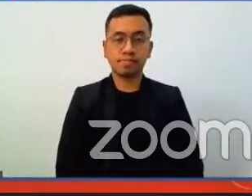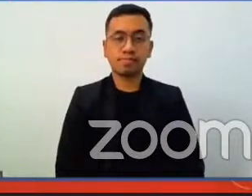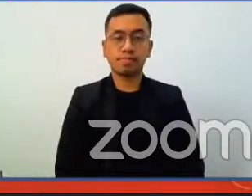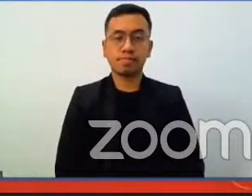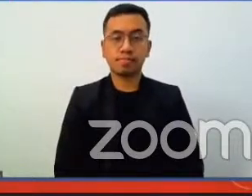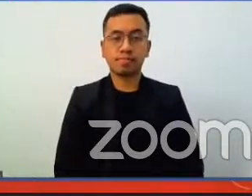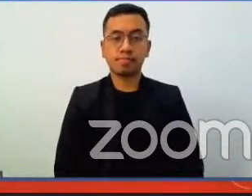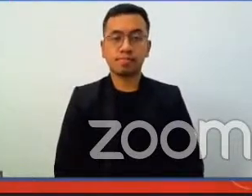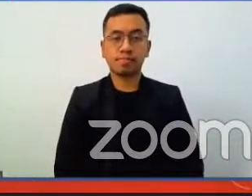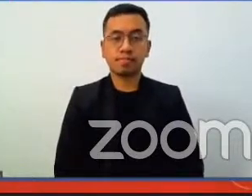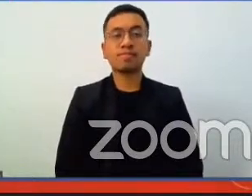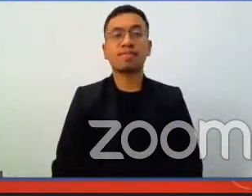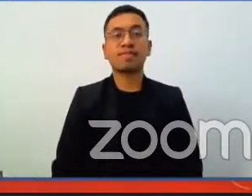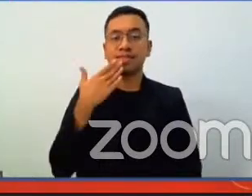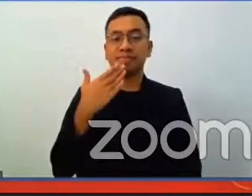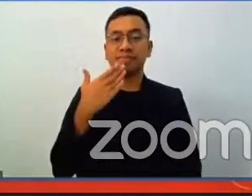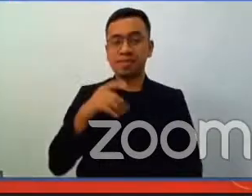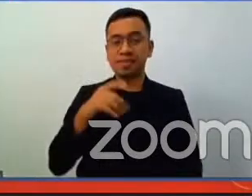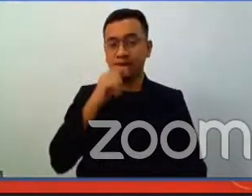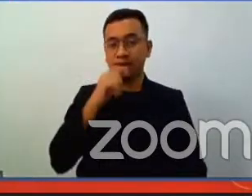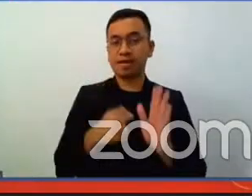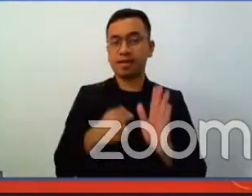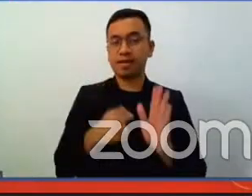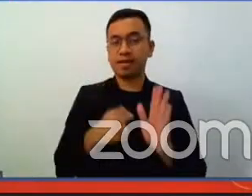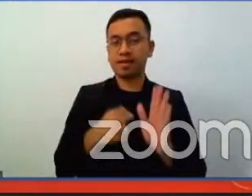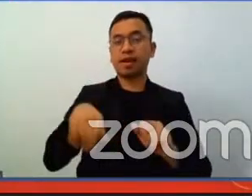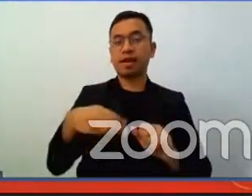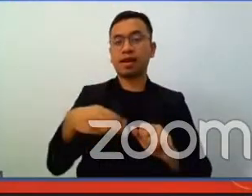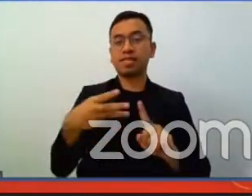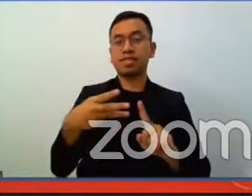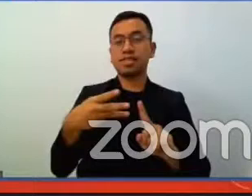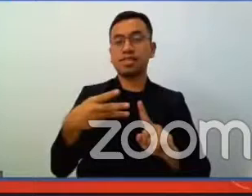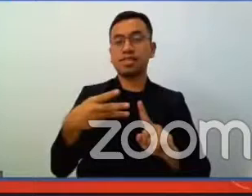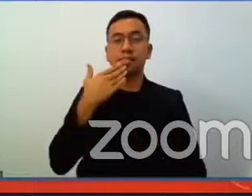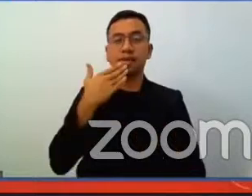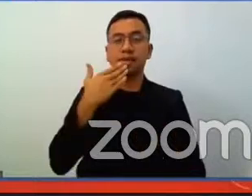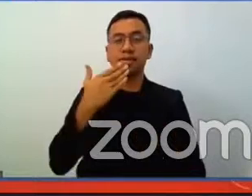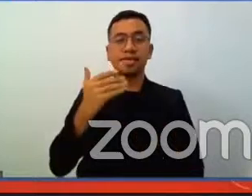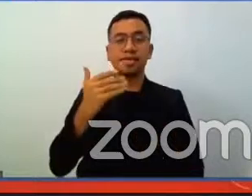Ainun Najib. Terima kasih, Bapak, atas paparannya.